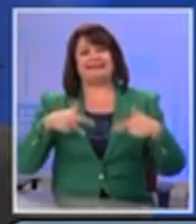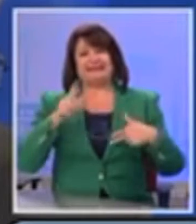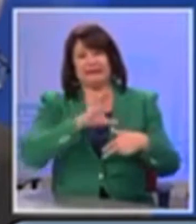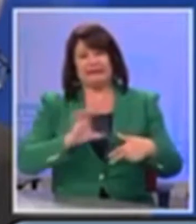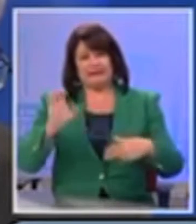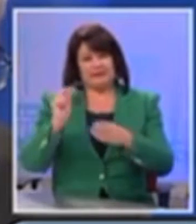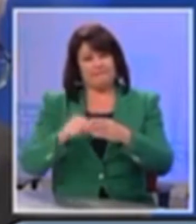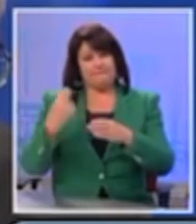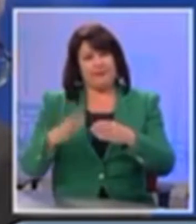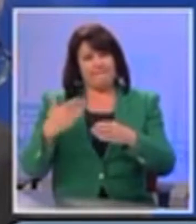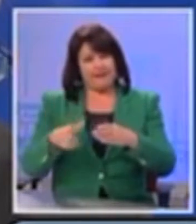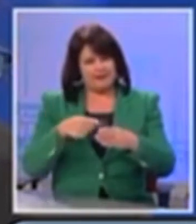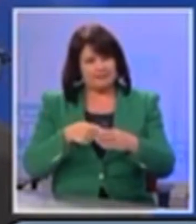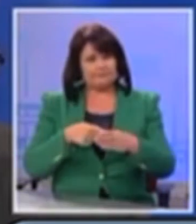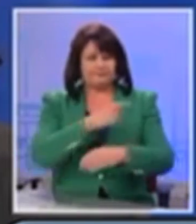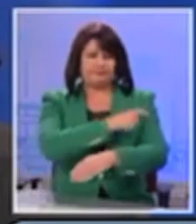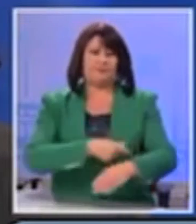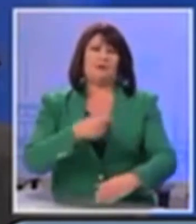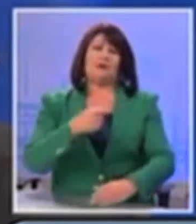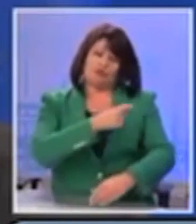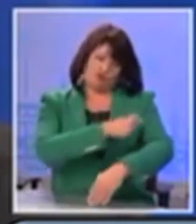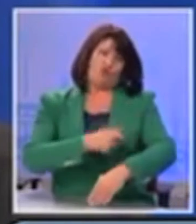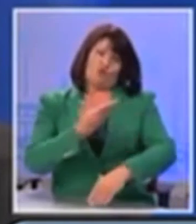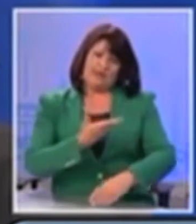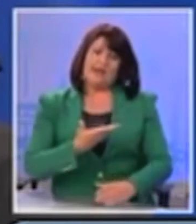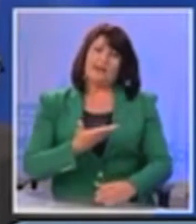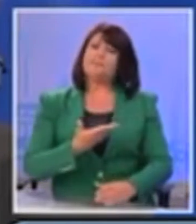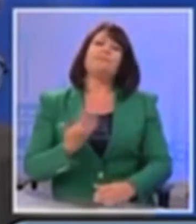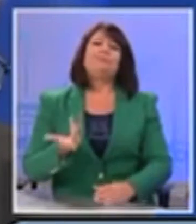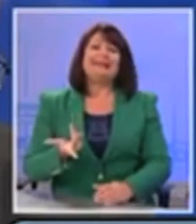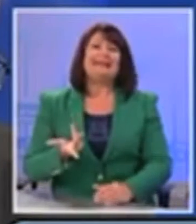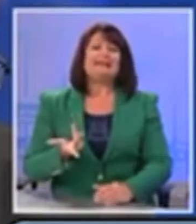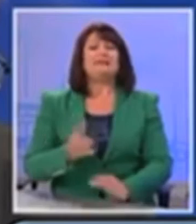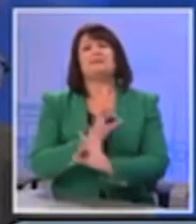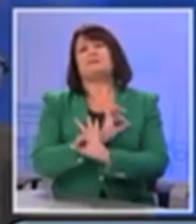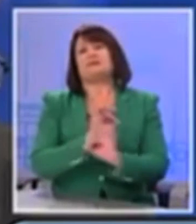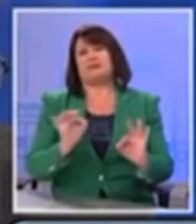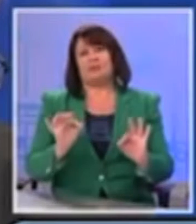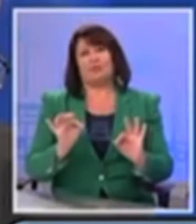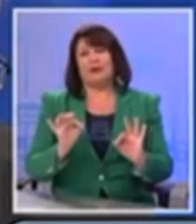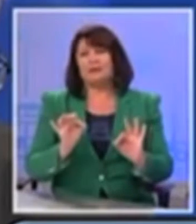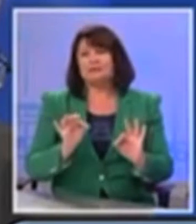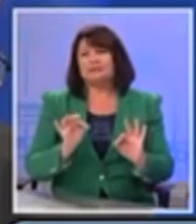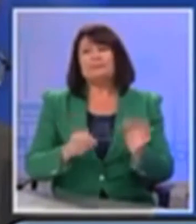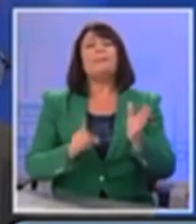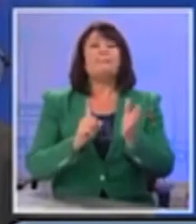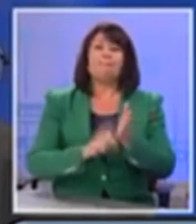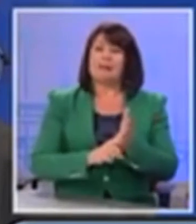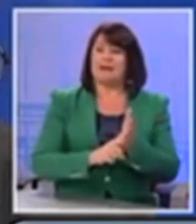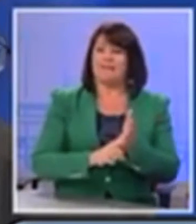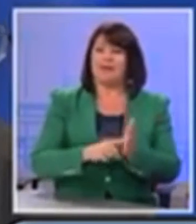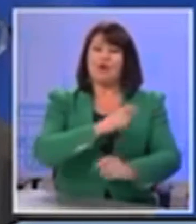bien que ce soit l'Assemblée des Nations Unies qui poursuive le débat et